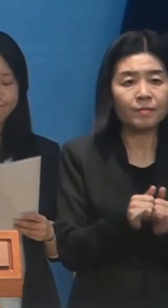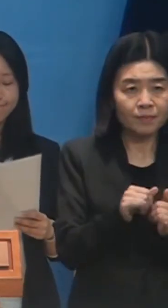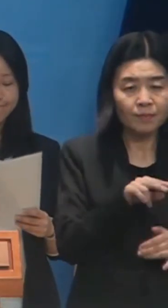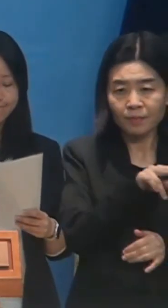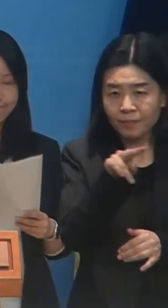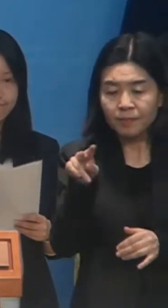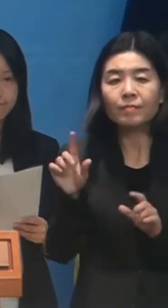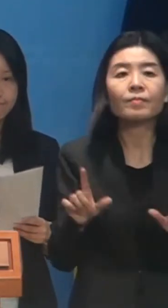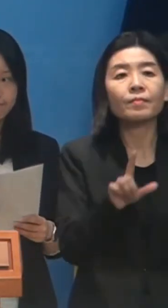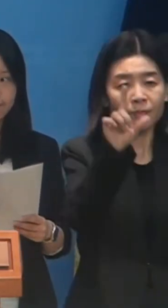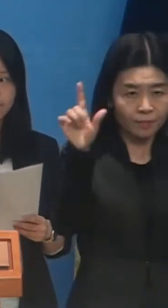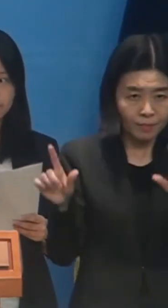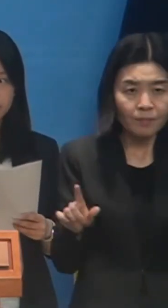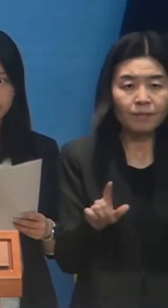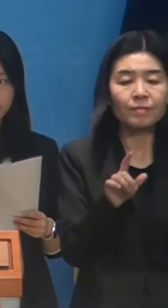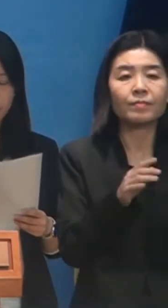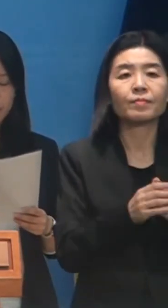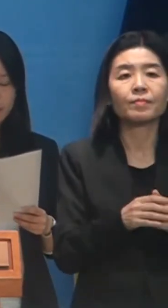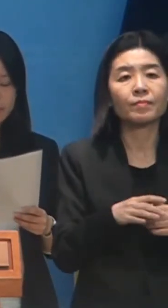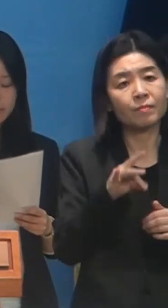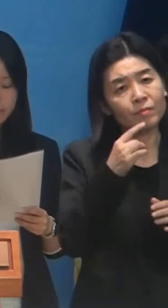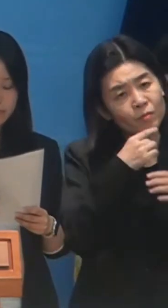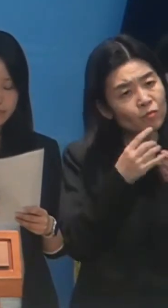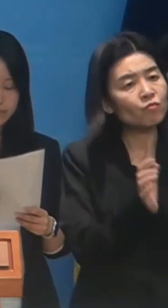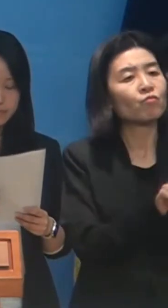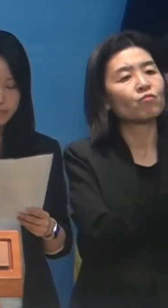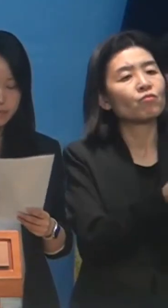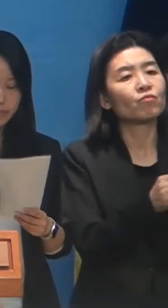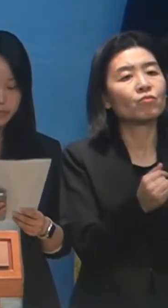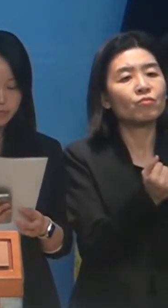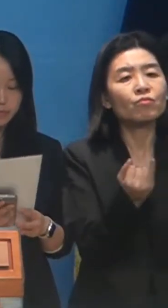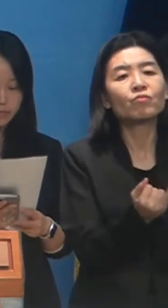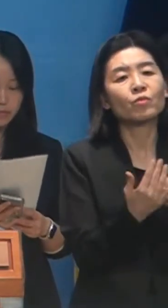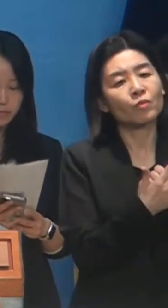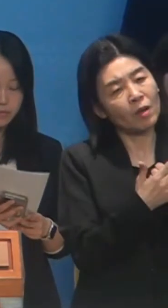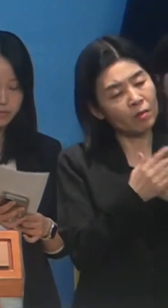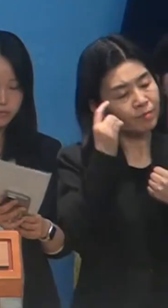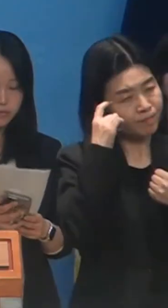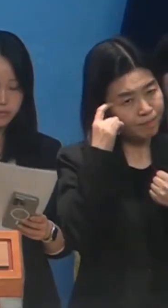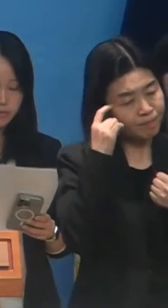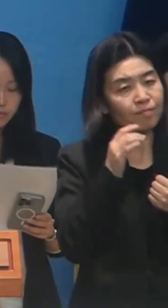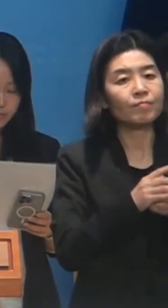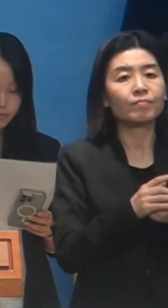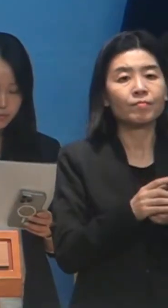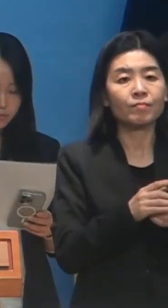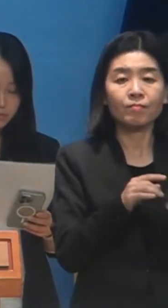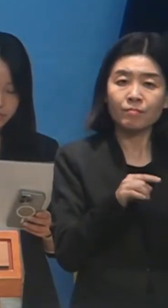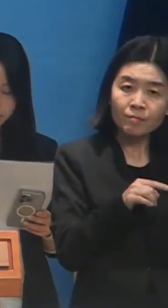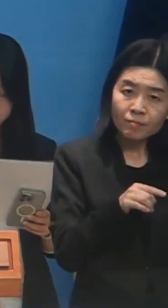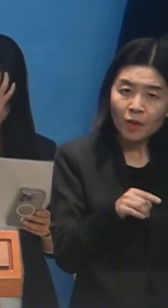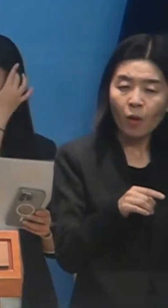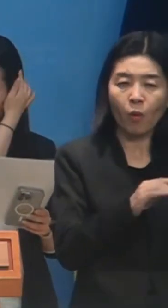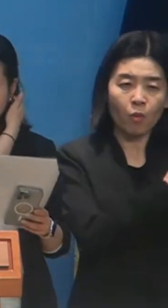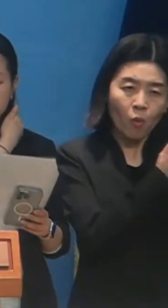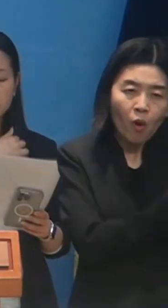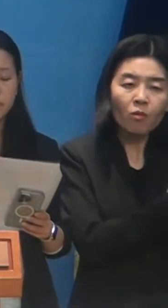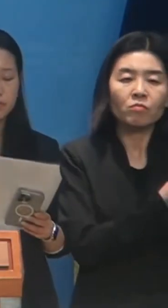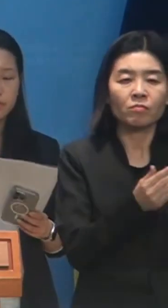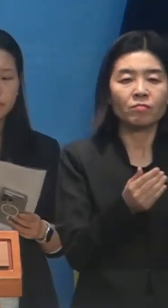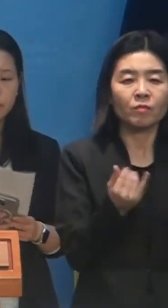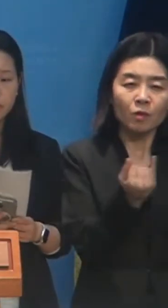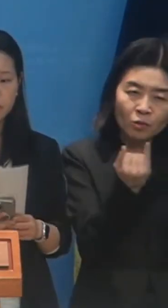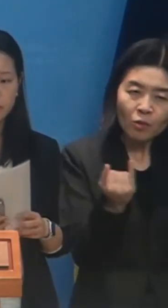살았습니다. 처음에는 민주당이 여성을 대변한다고 믿었었고 그들의 페미니즘이 여성의 권익을 위한